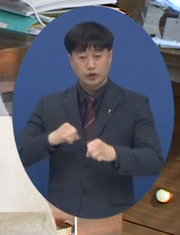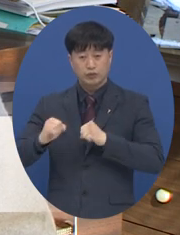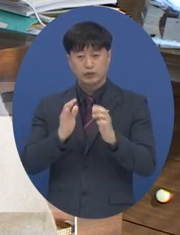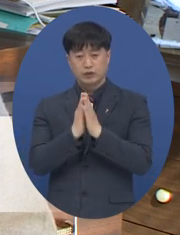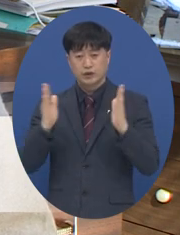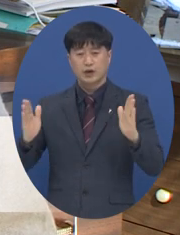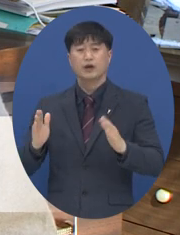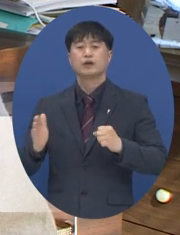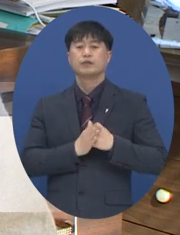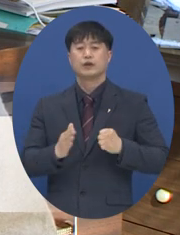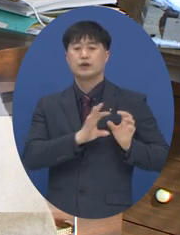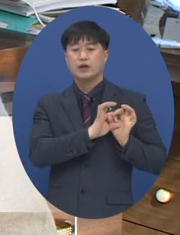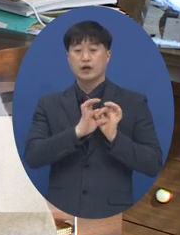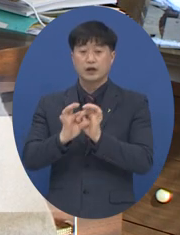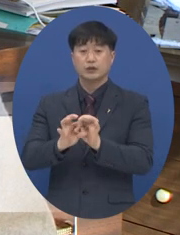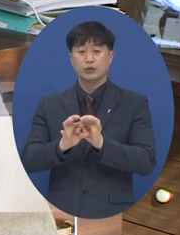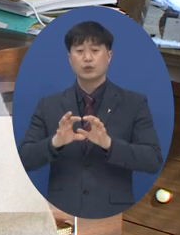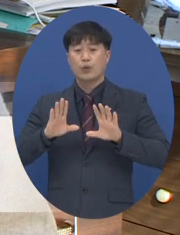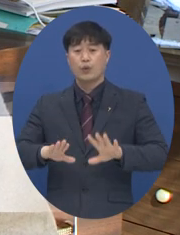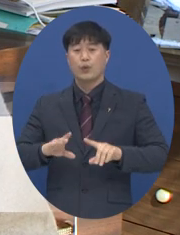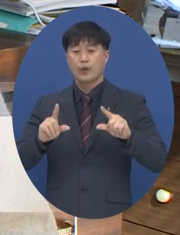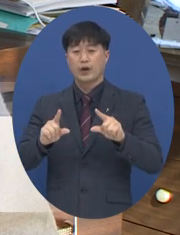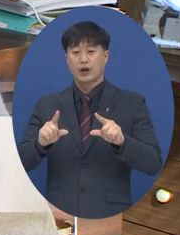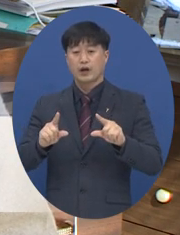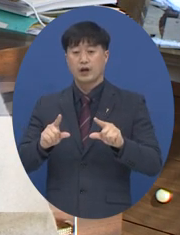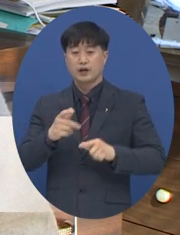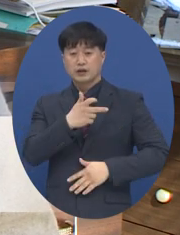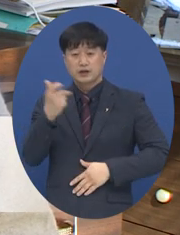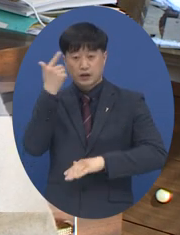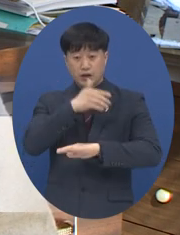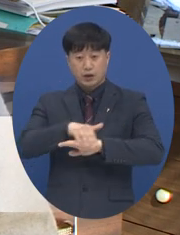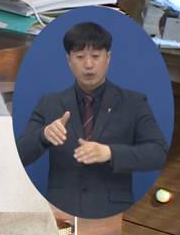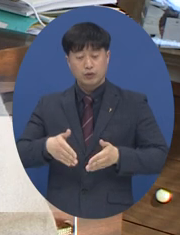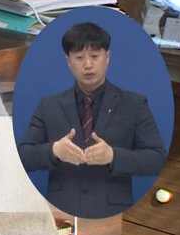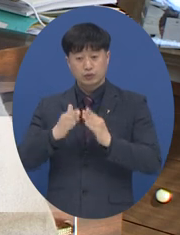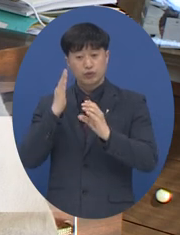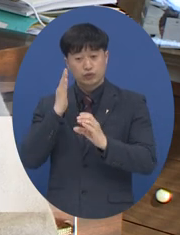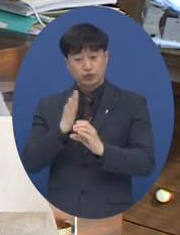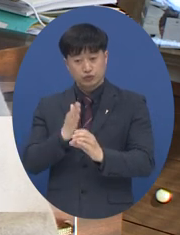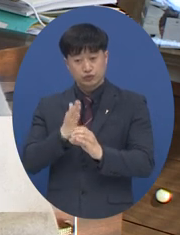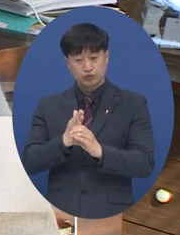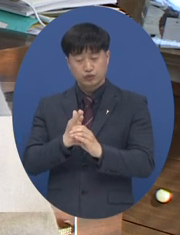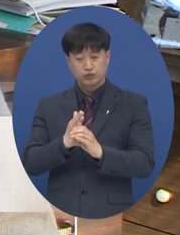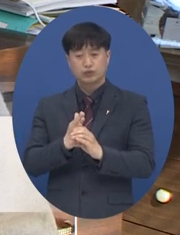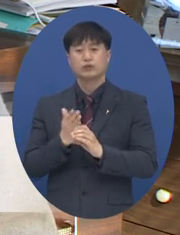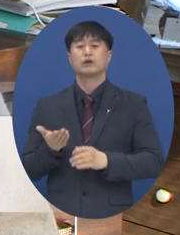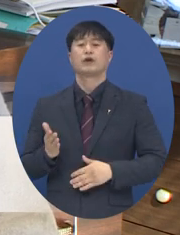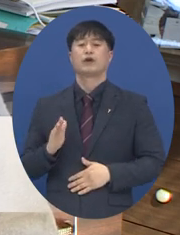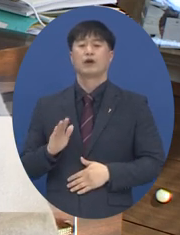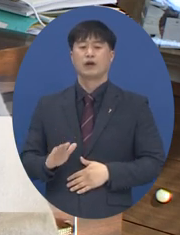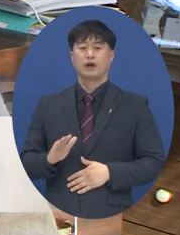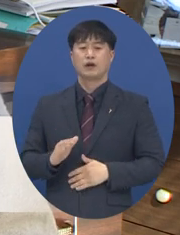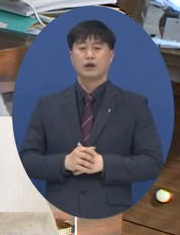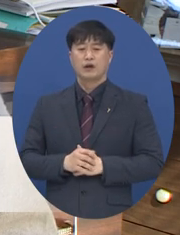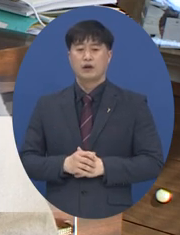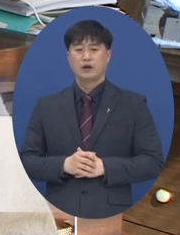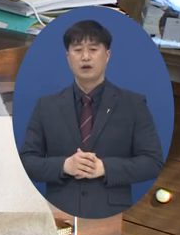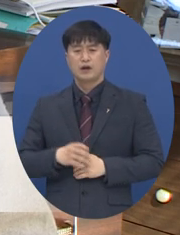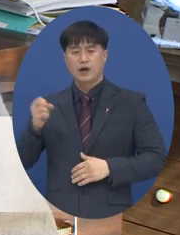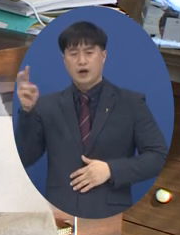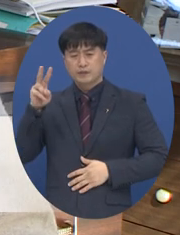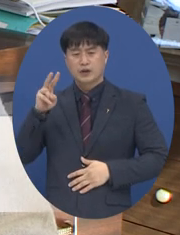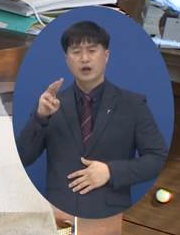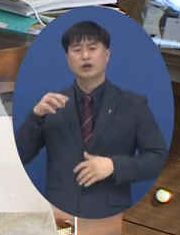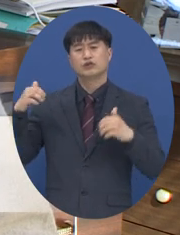활기를 띄기 시작했어요 그래서 아 지속적으로 이제 올해 사실은 좀 크게 그 계획을 세우고 있었는데